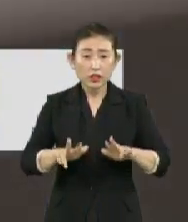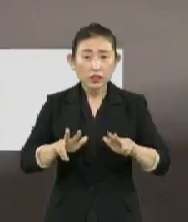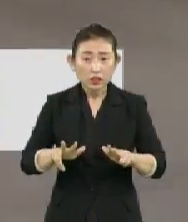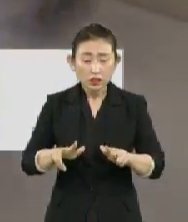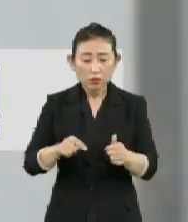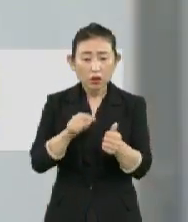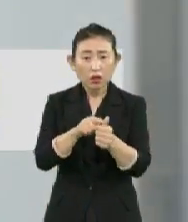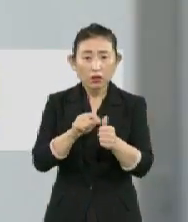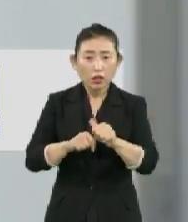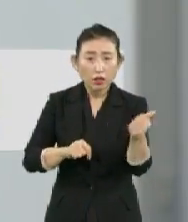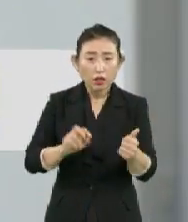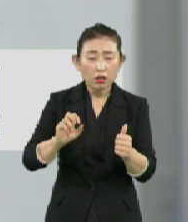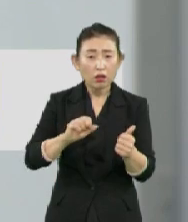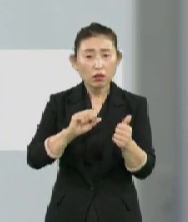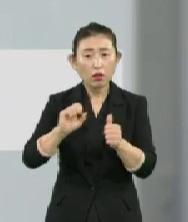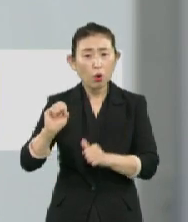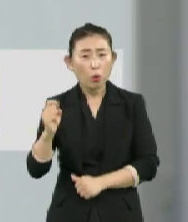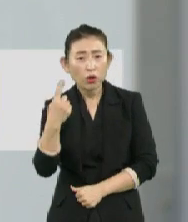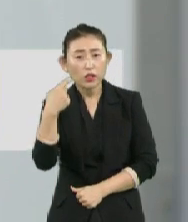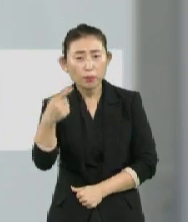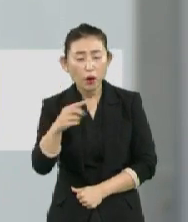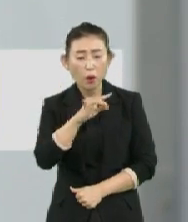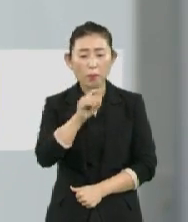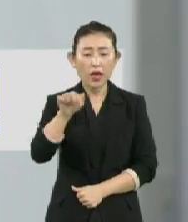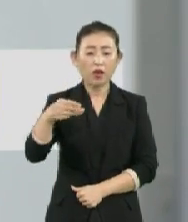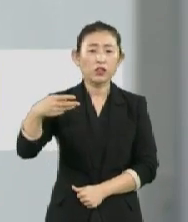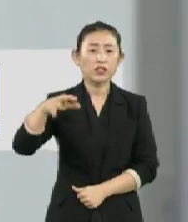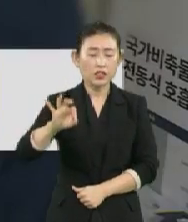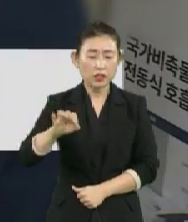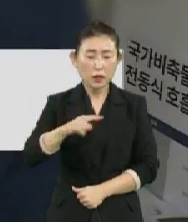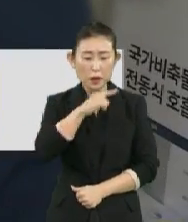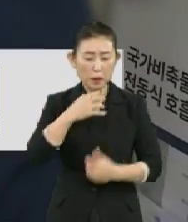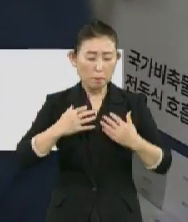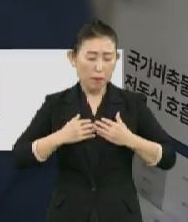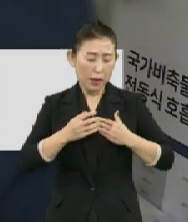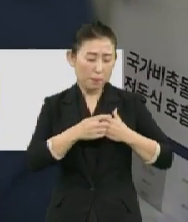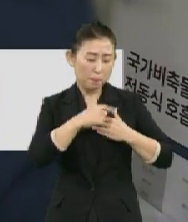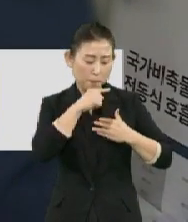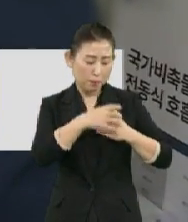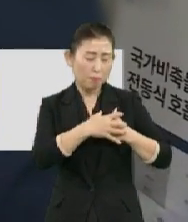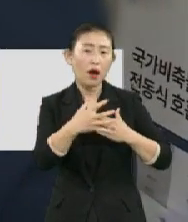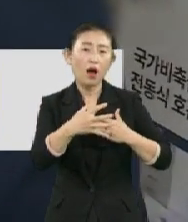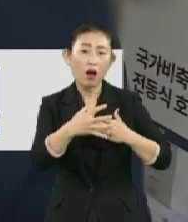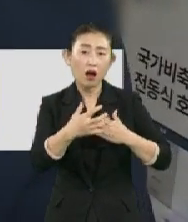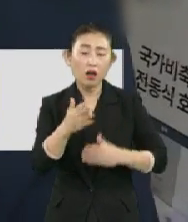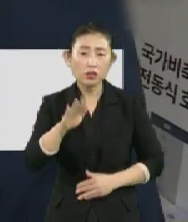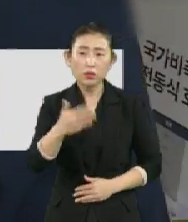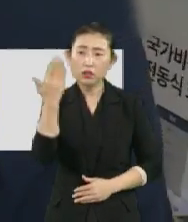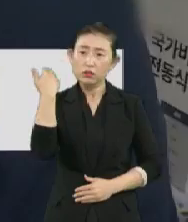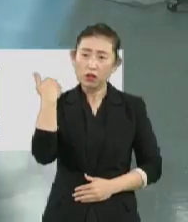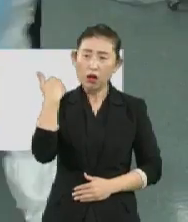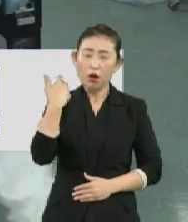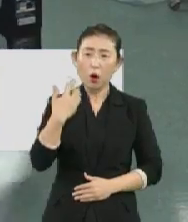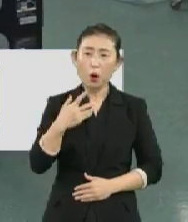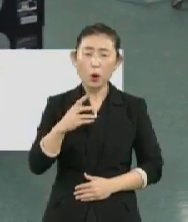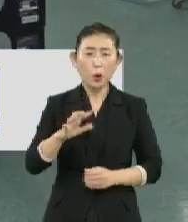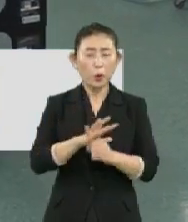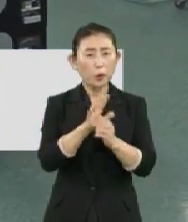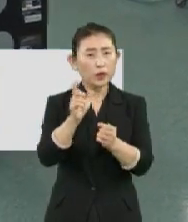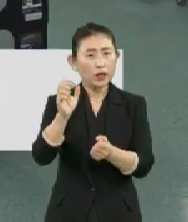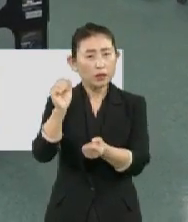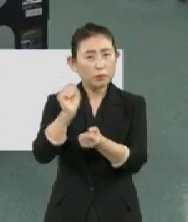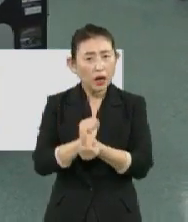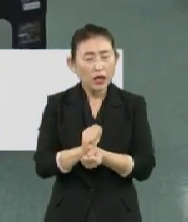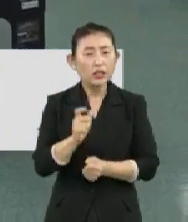결과 A씨의 사망 원인은 폐혈증과 폐렴으로 확인됐지만 지난 27일 발열 등 코로나19 의심 증상을 보였던 것으로